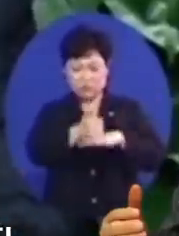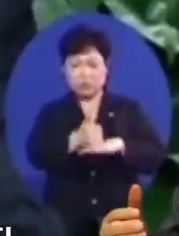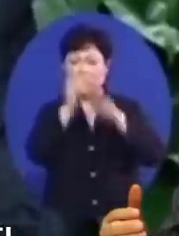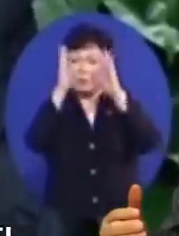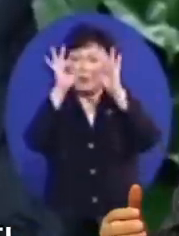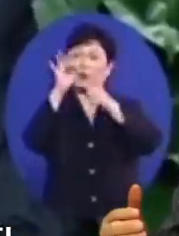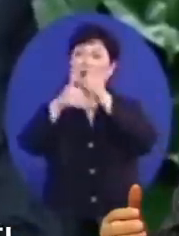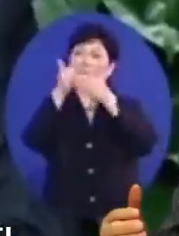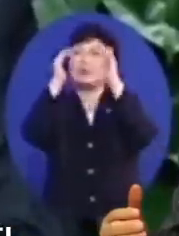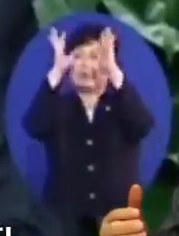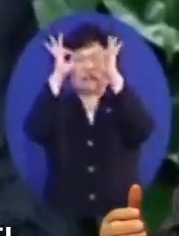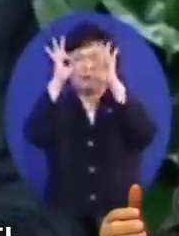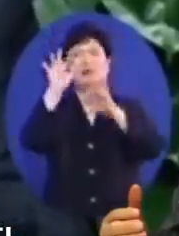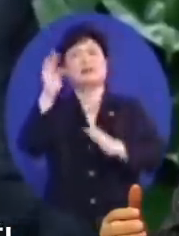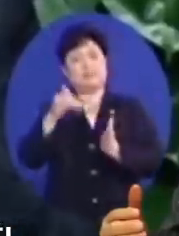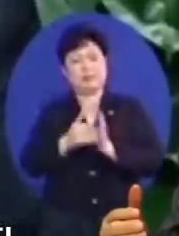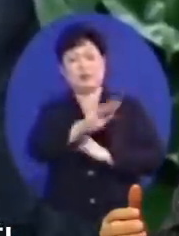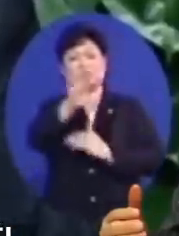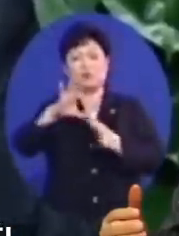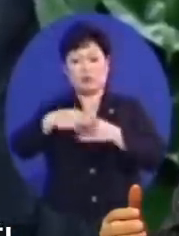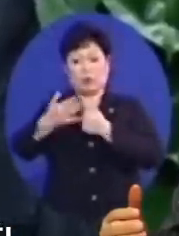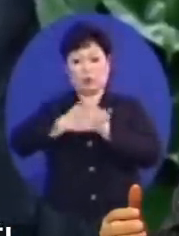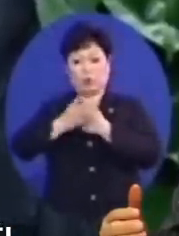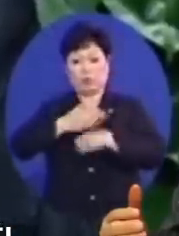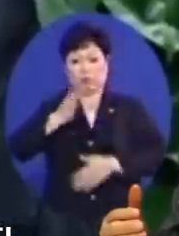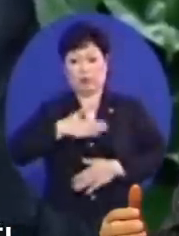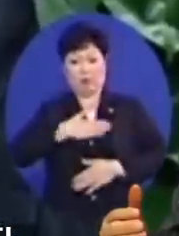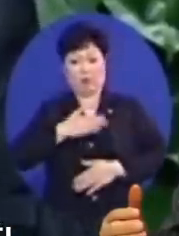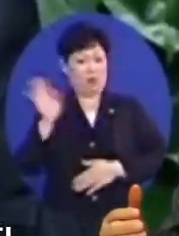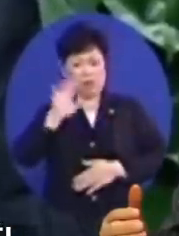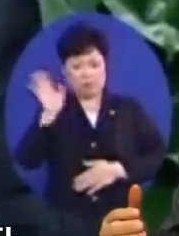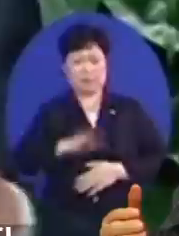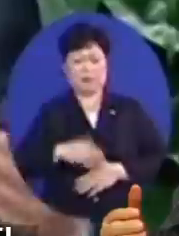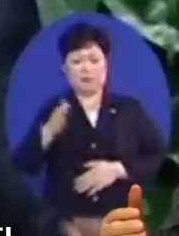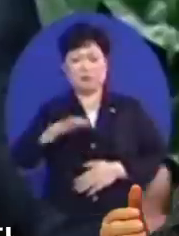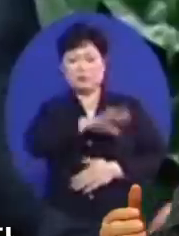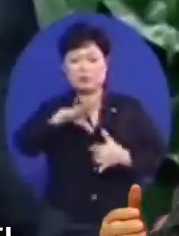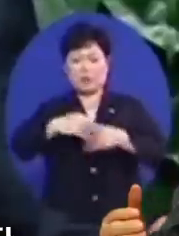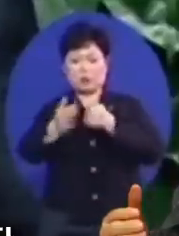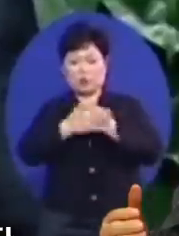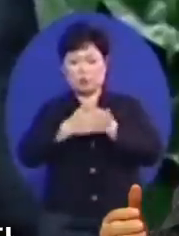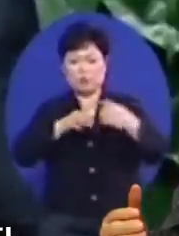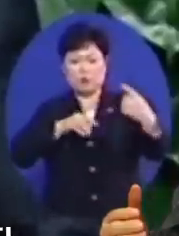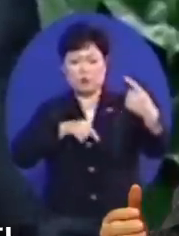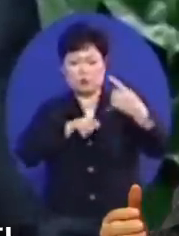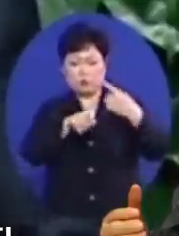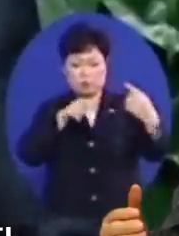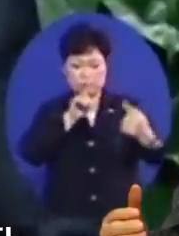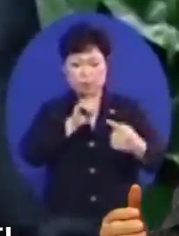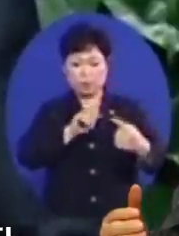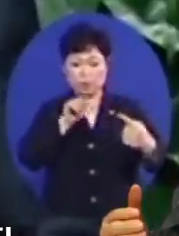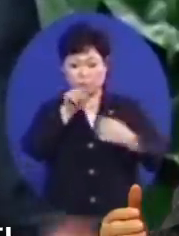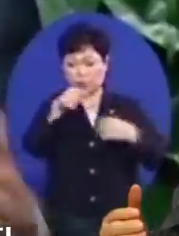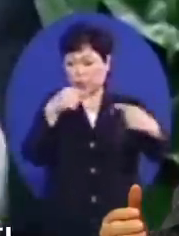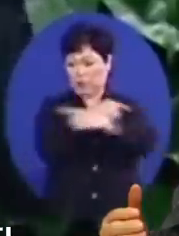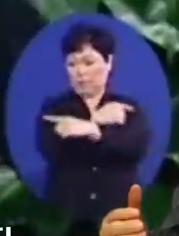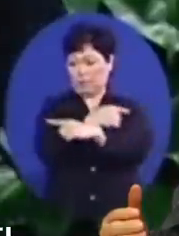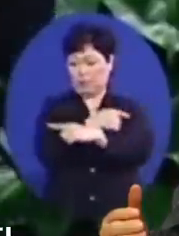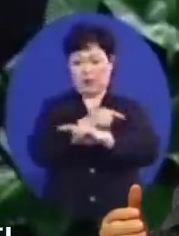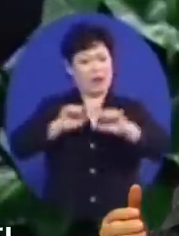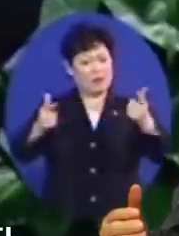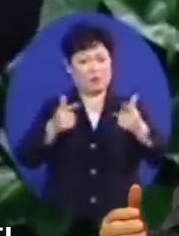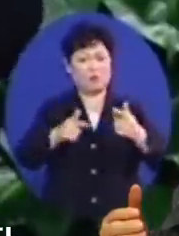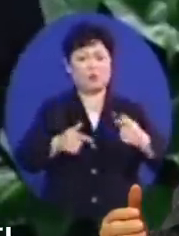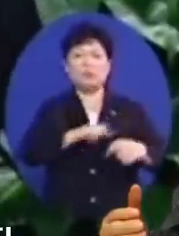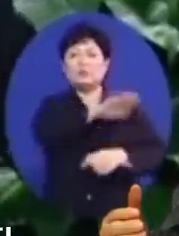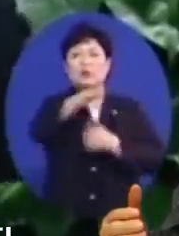되는 것입니다. 우리의 도움은 내게서 오지 않습니다. 우리의 도움은 동서남북 주위에서 오지 않습니다. 우리의 도움은